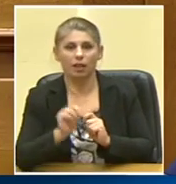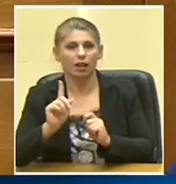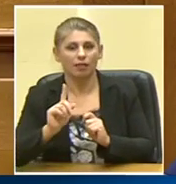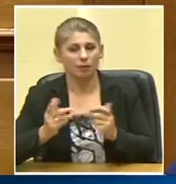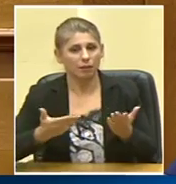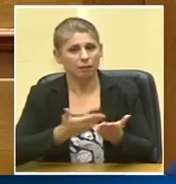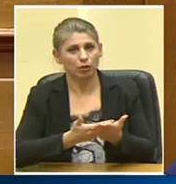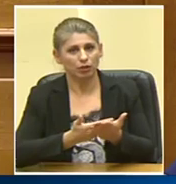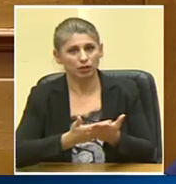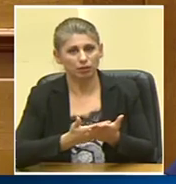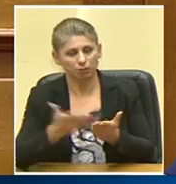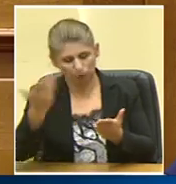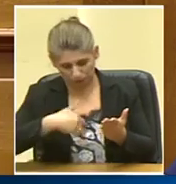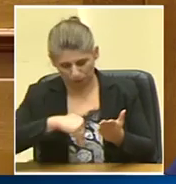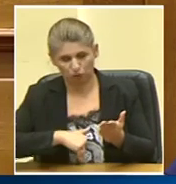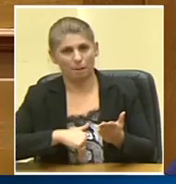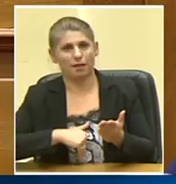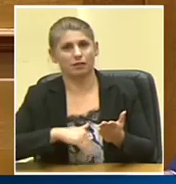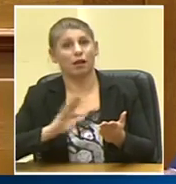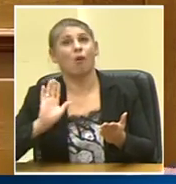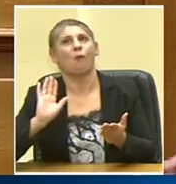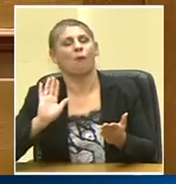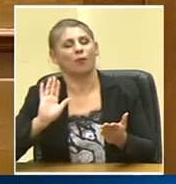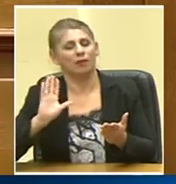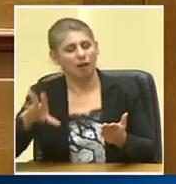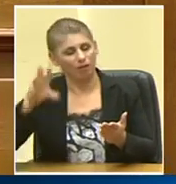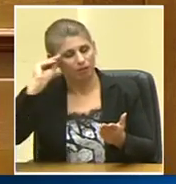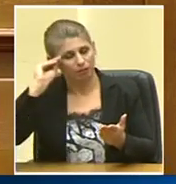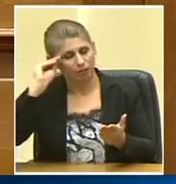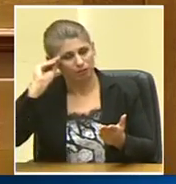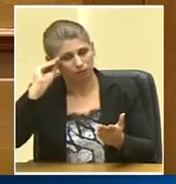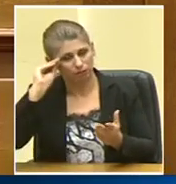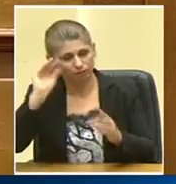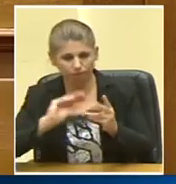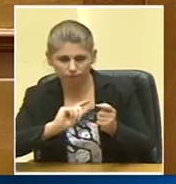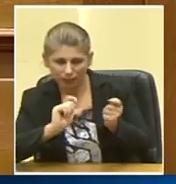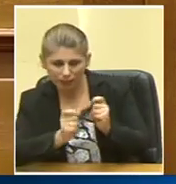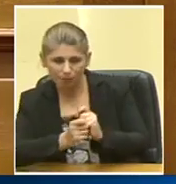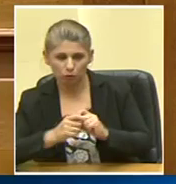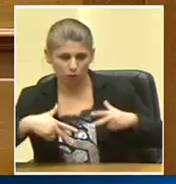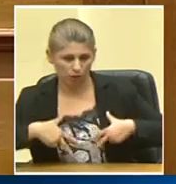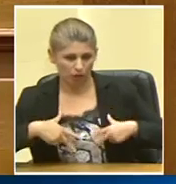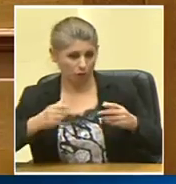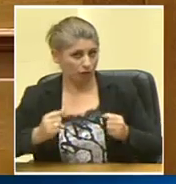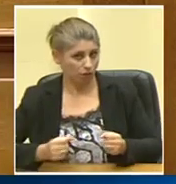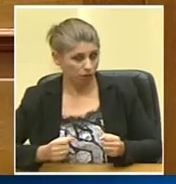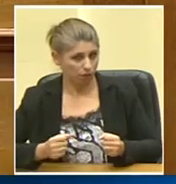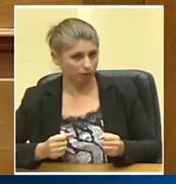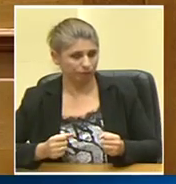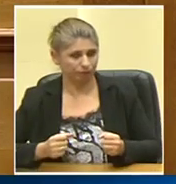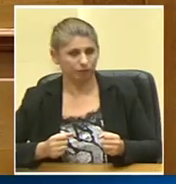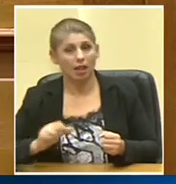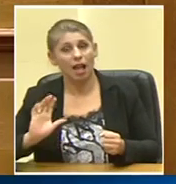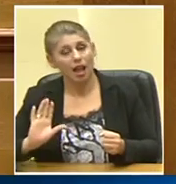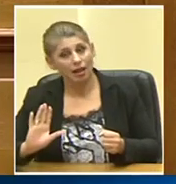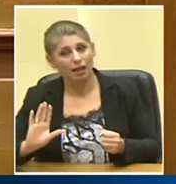τα μέσα. Λαμβάνει ταυτόχρονα υπόψη τους μετασχηματισμούς του κράτους και των θεσμών, αλλά